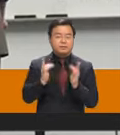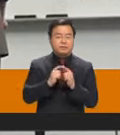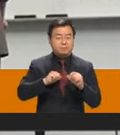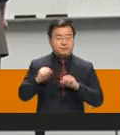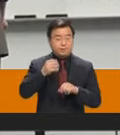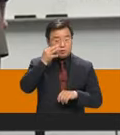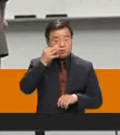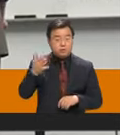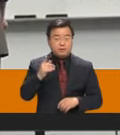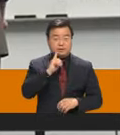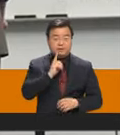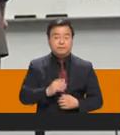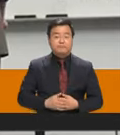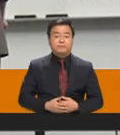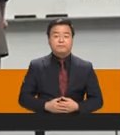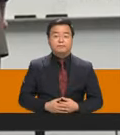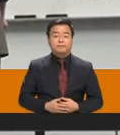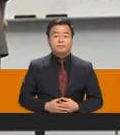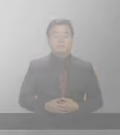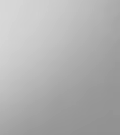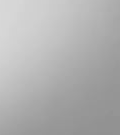하는데요. 세계의 교육에서 만나보시죠.